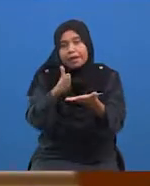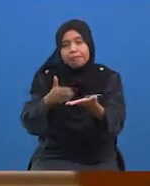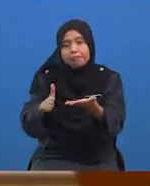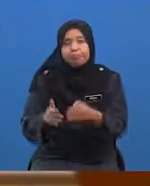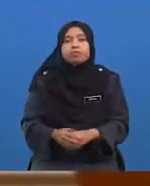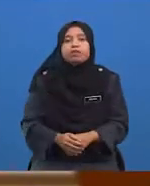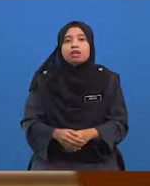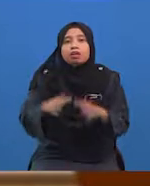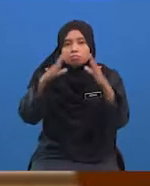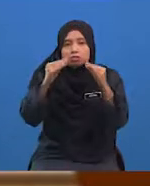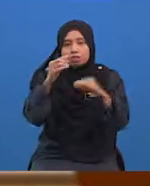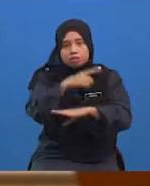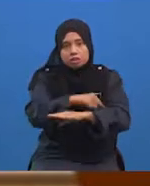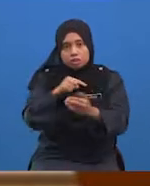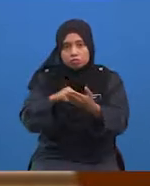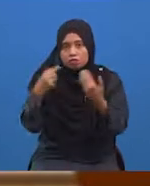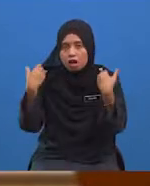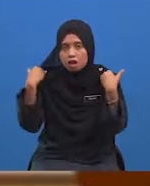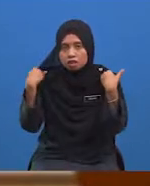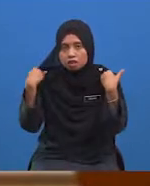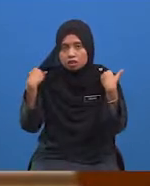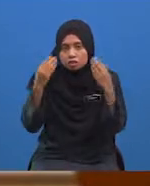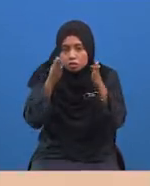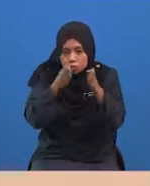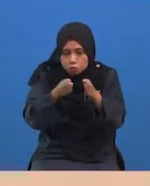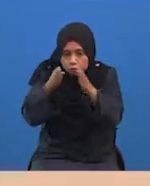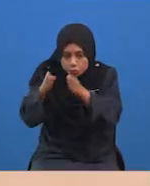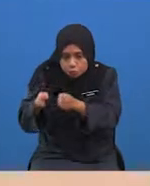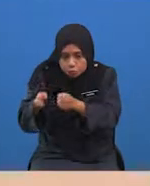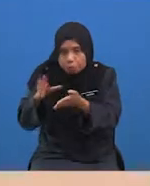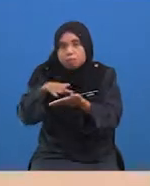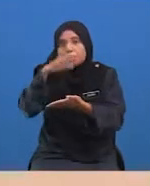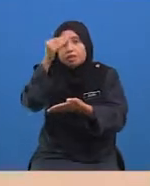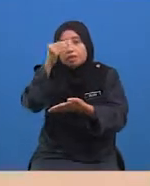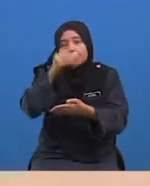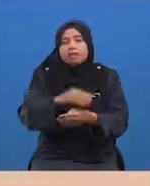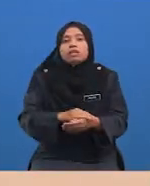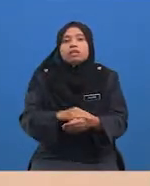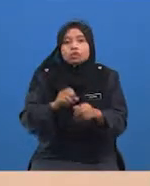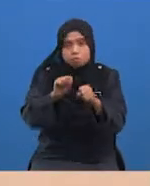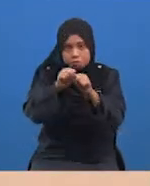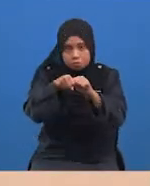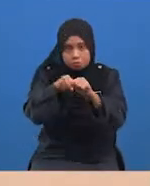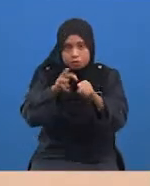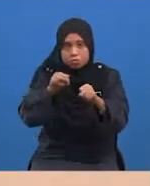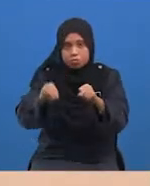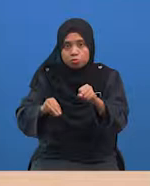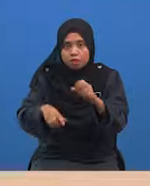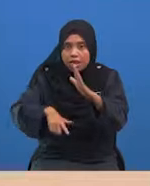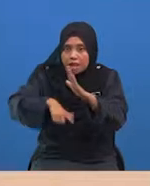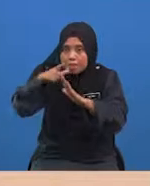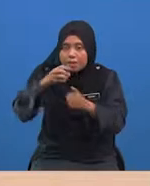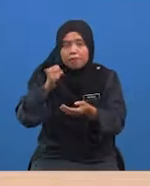Pengajaran cikgu kali ini juga mempunyai urutan pembelajaran agar murid-murid